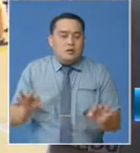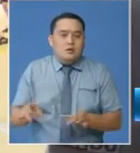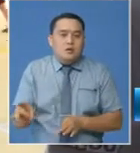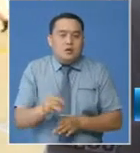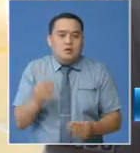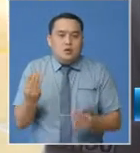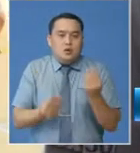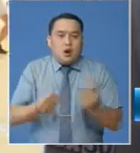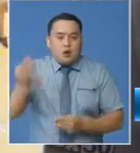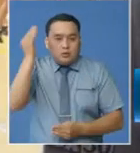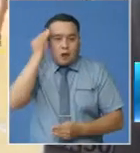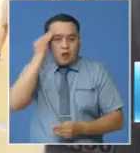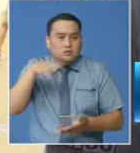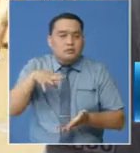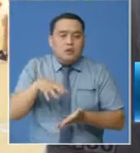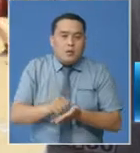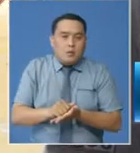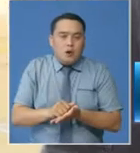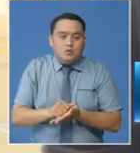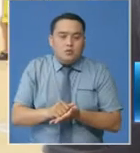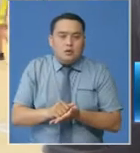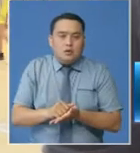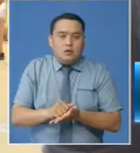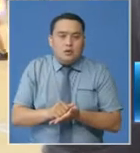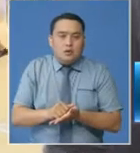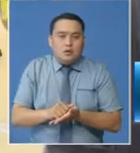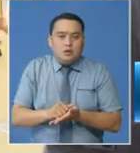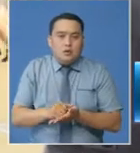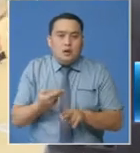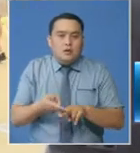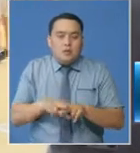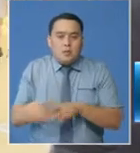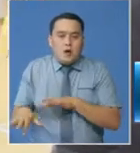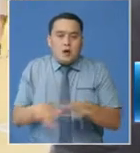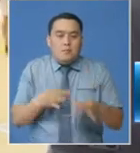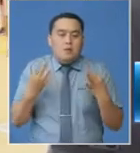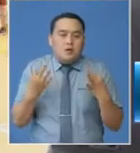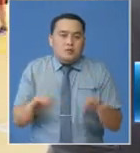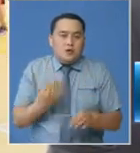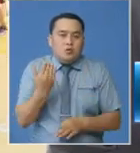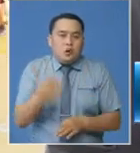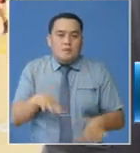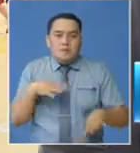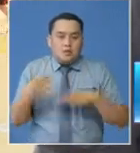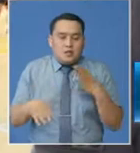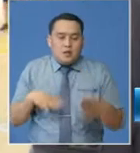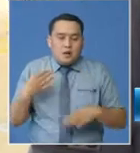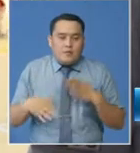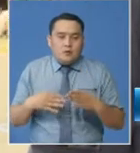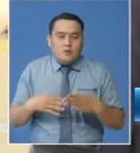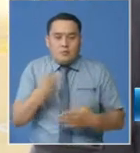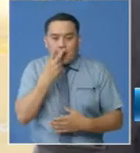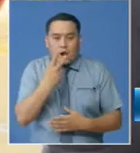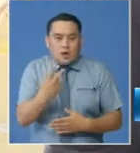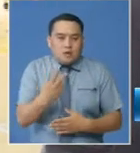которые талантливые, которые занимаются. А такие мероприятия они позволяют именно тренерам